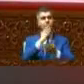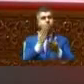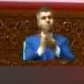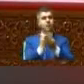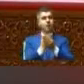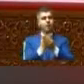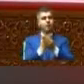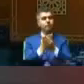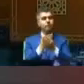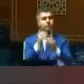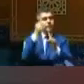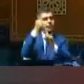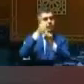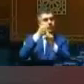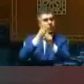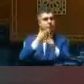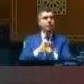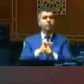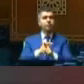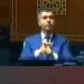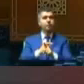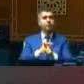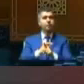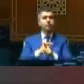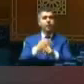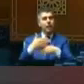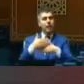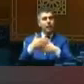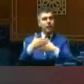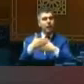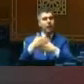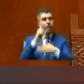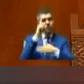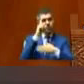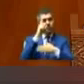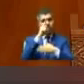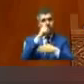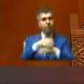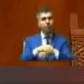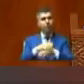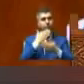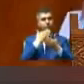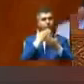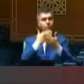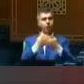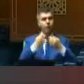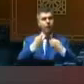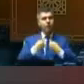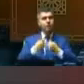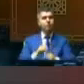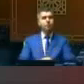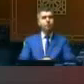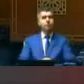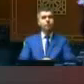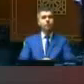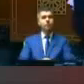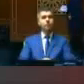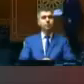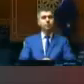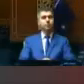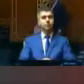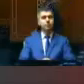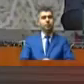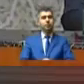لهذا الاصلاح الى ان يدخل لحيز التنفيذ في الوقت المناسب. شكرا سي الرئيس. شكرا